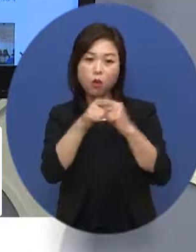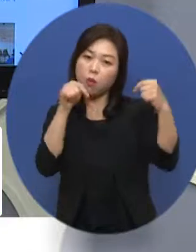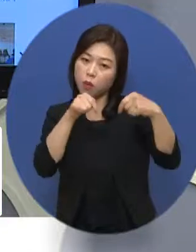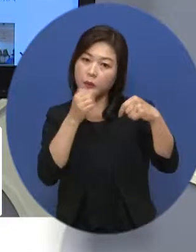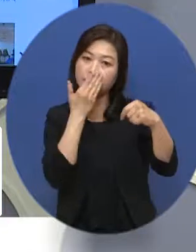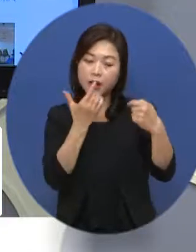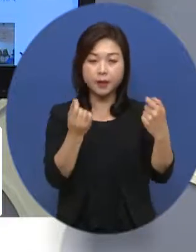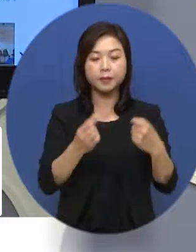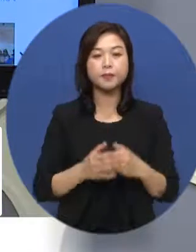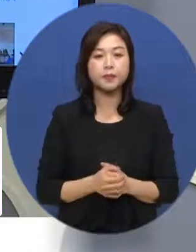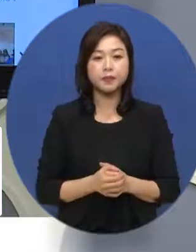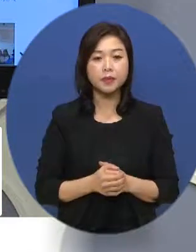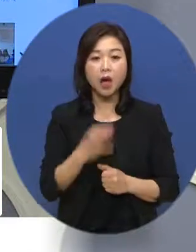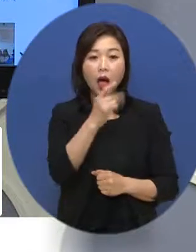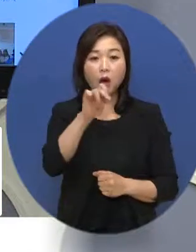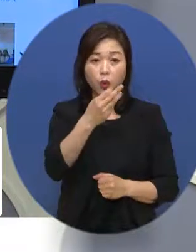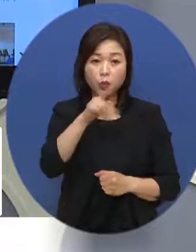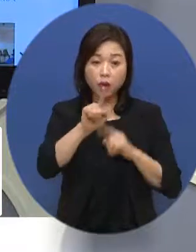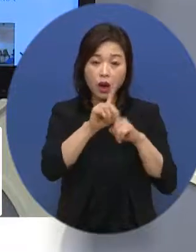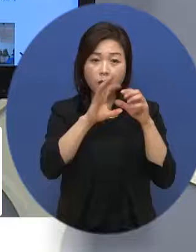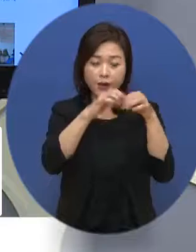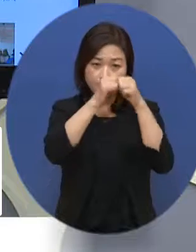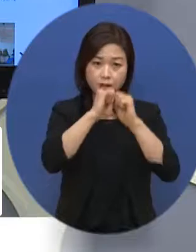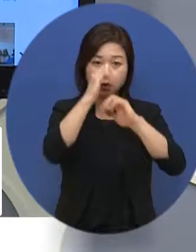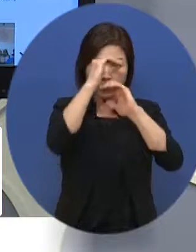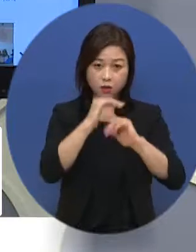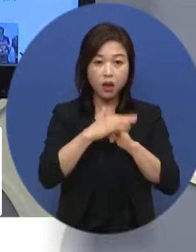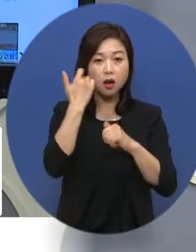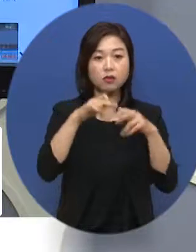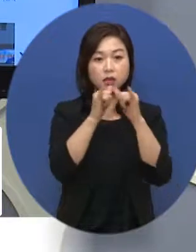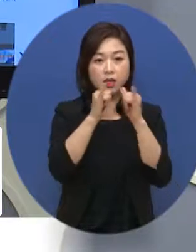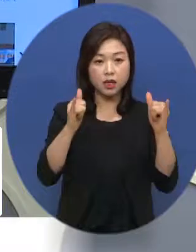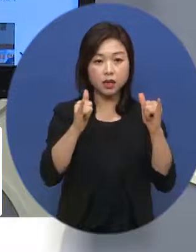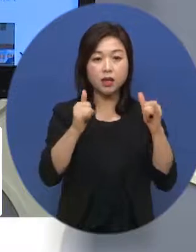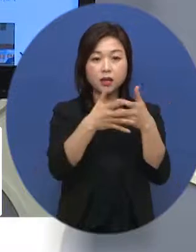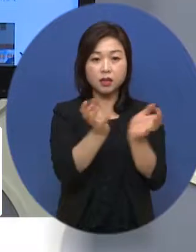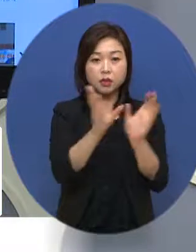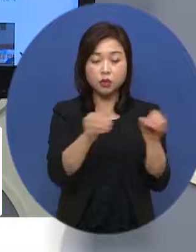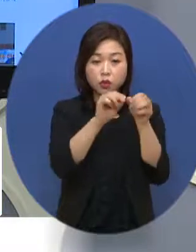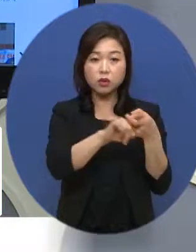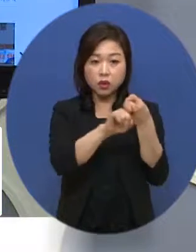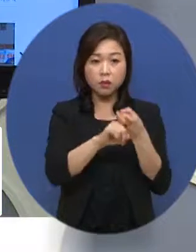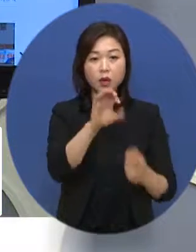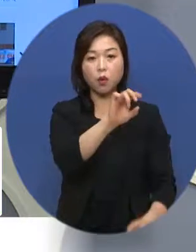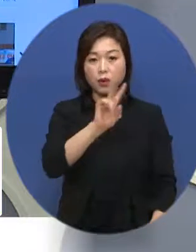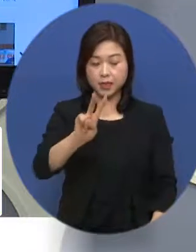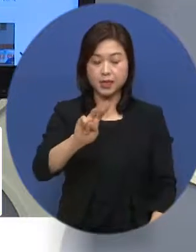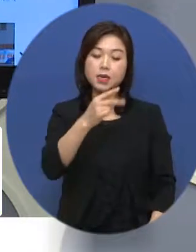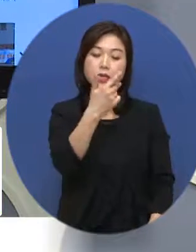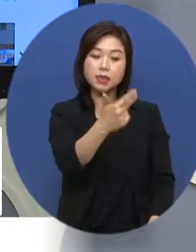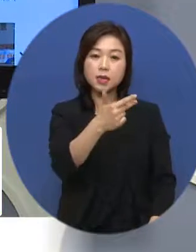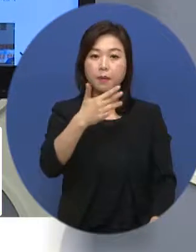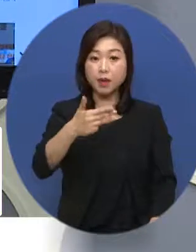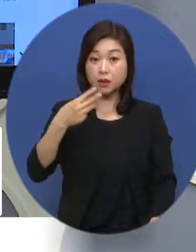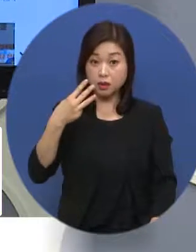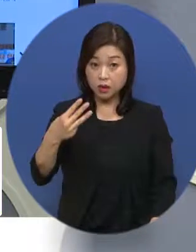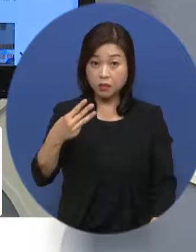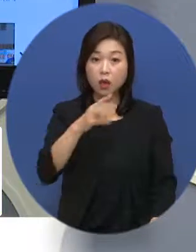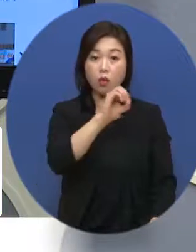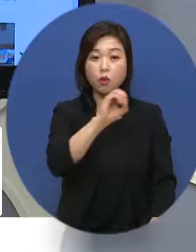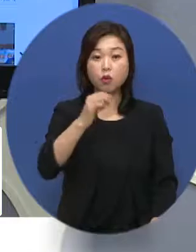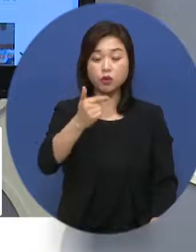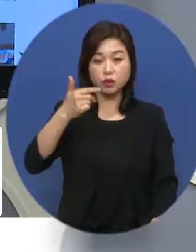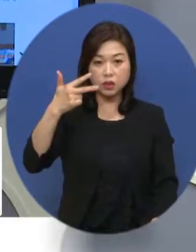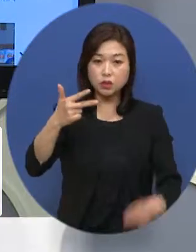수 있습니다 아고라 에 대한 자세한 사항은 한국장애인단체총연맹 02 783 006